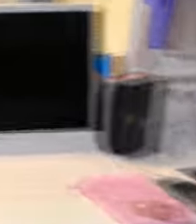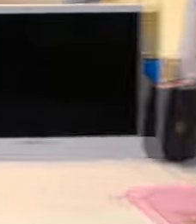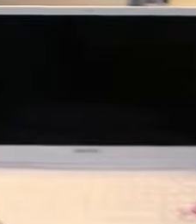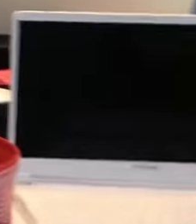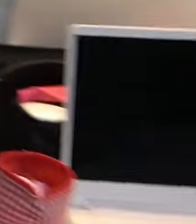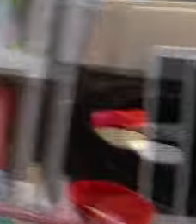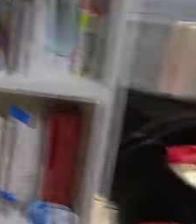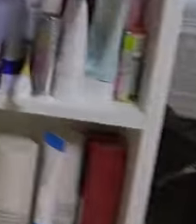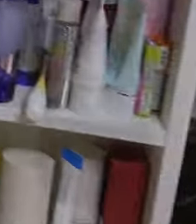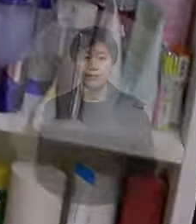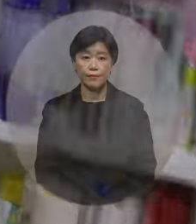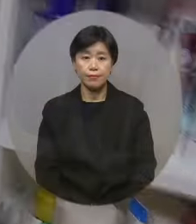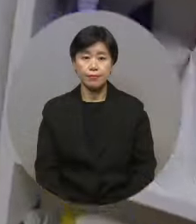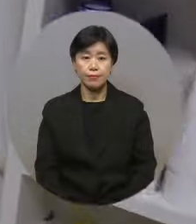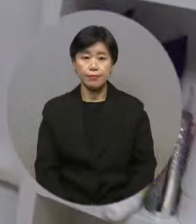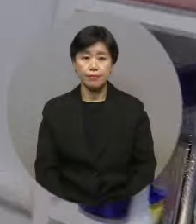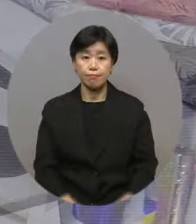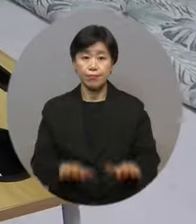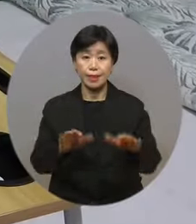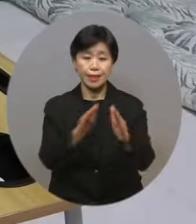이제 책 읽으려고요.